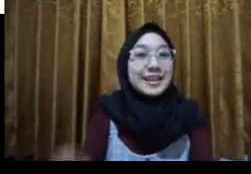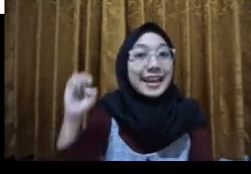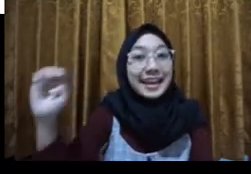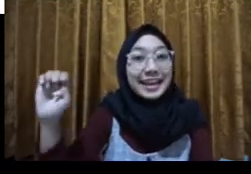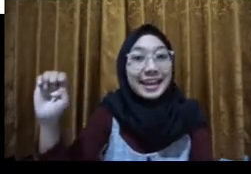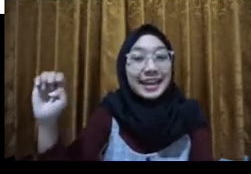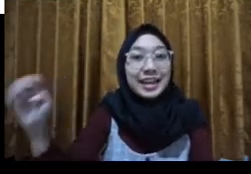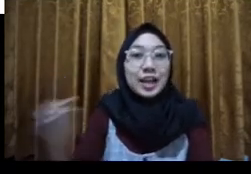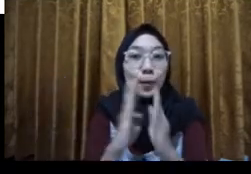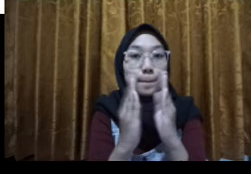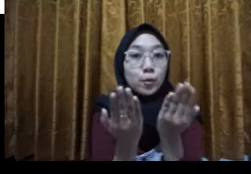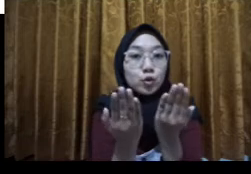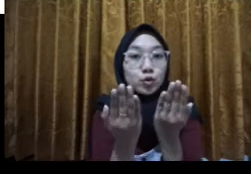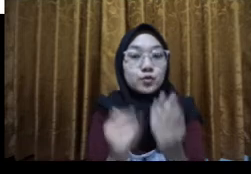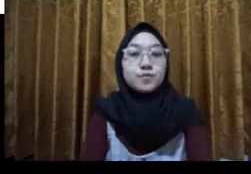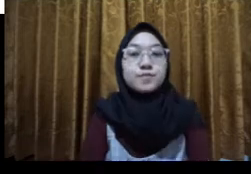berformat EPUB.